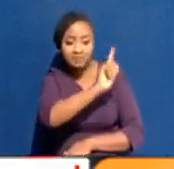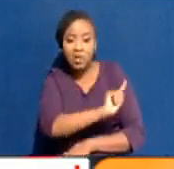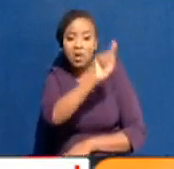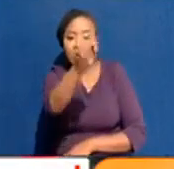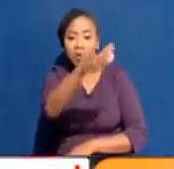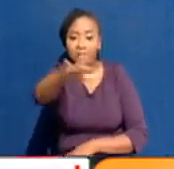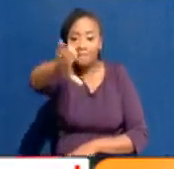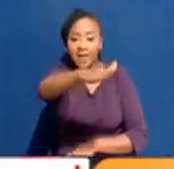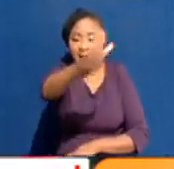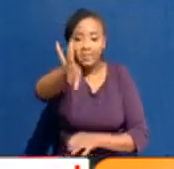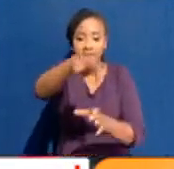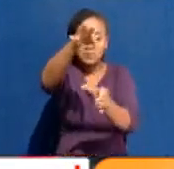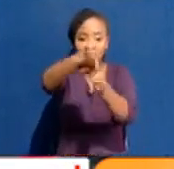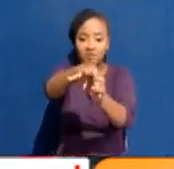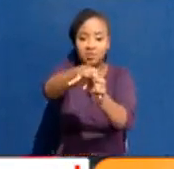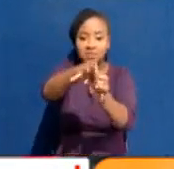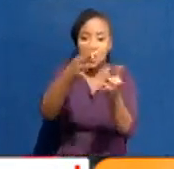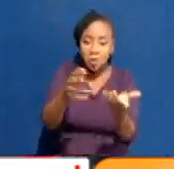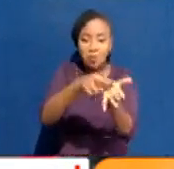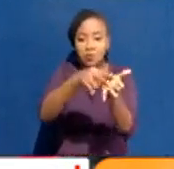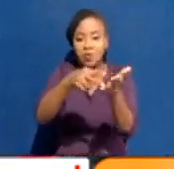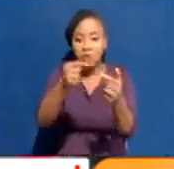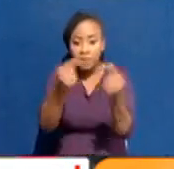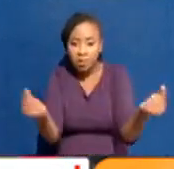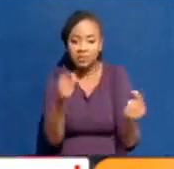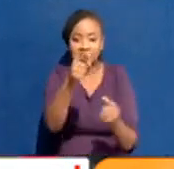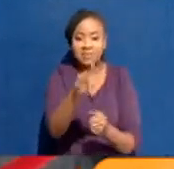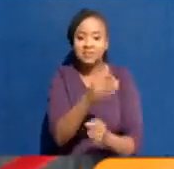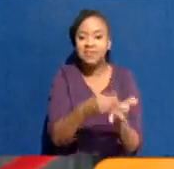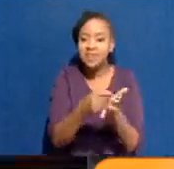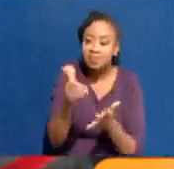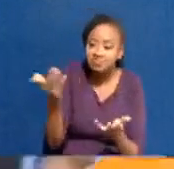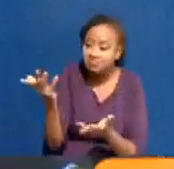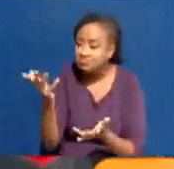kura wapitishe ama waangushe.